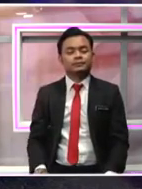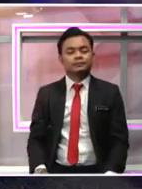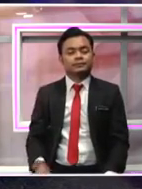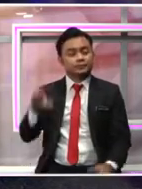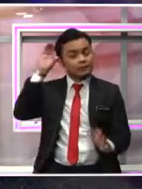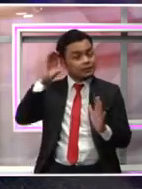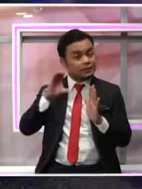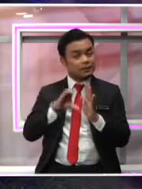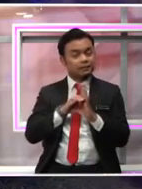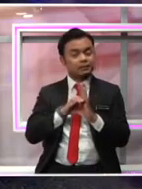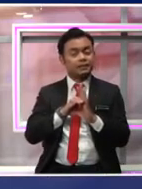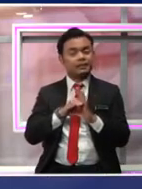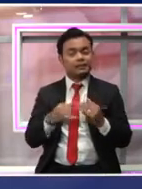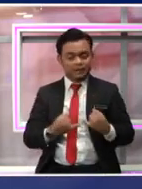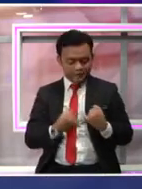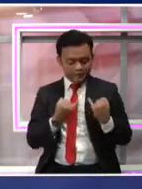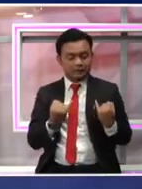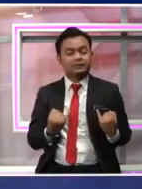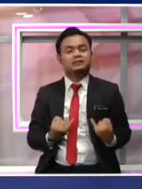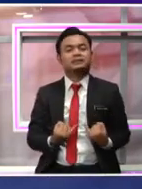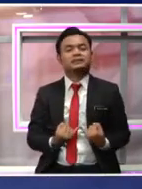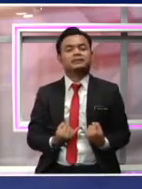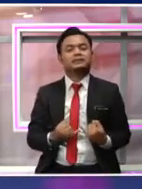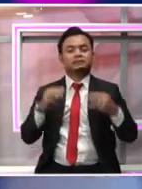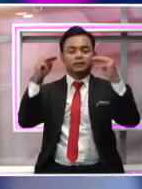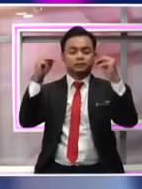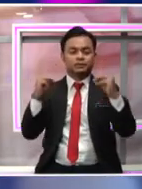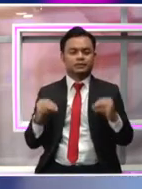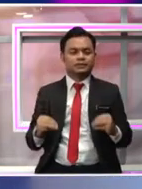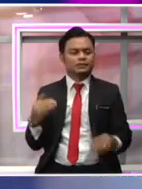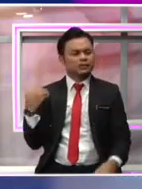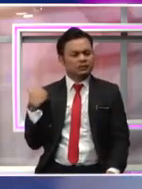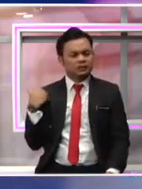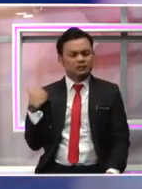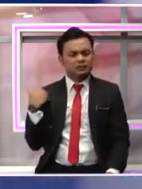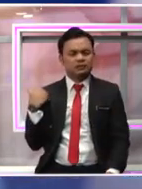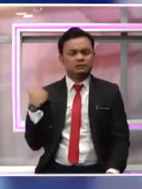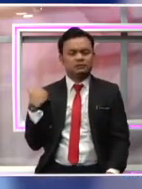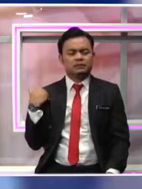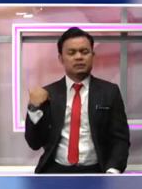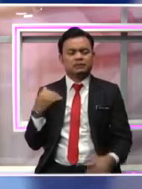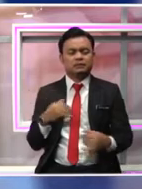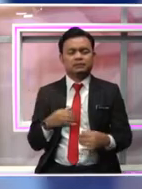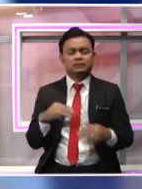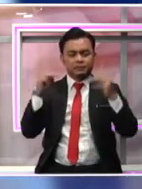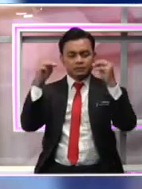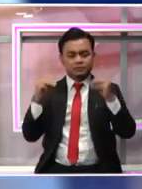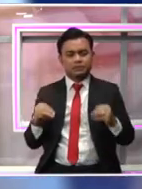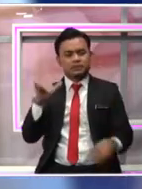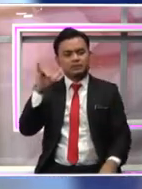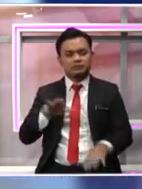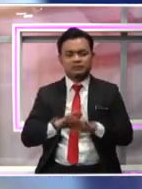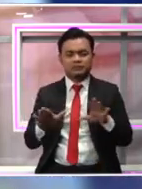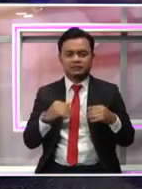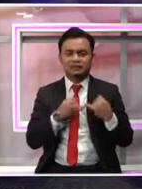gambar hati manusia ade tak manusia yang tak di hati saya Adik hati dan perasaan